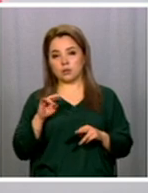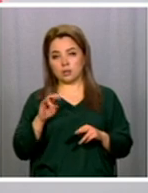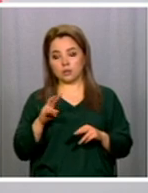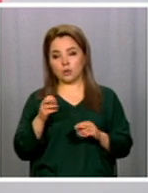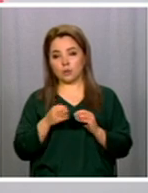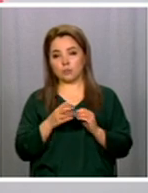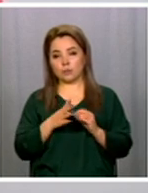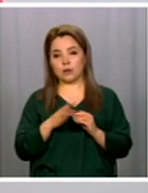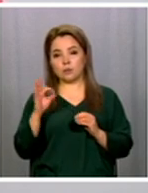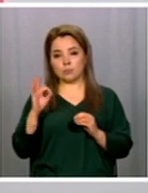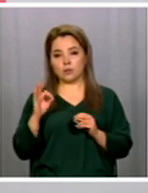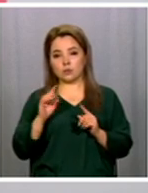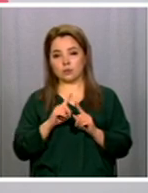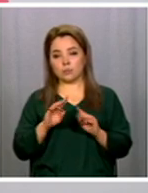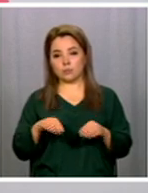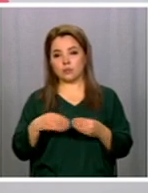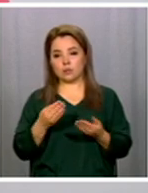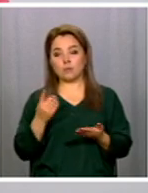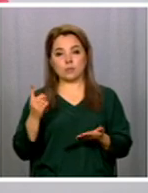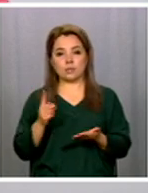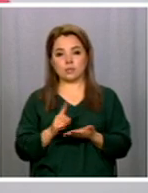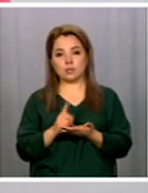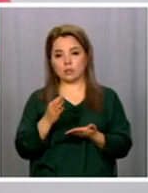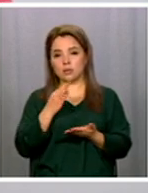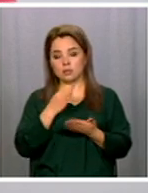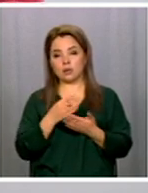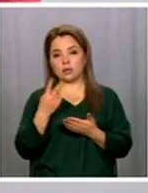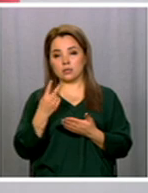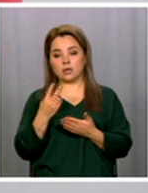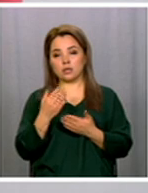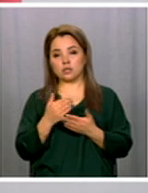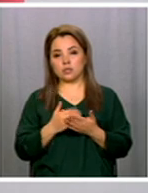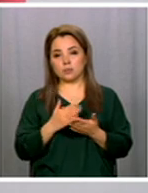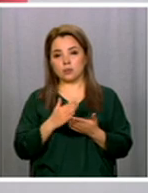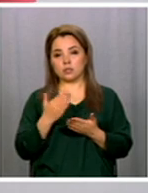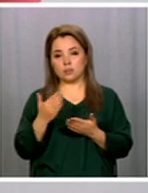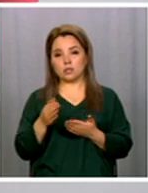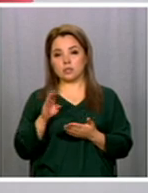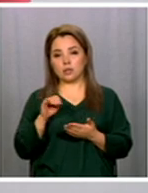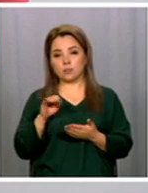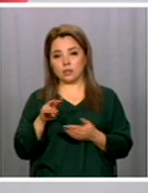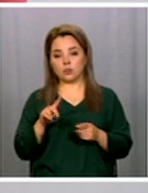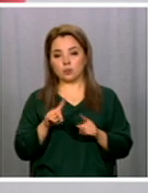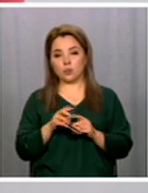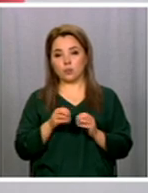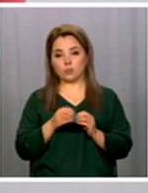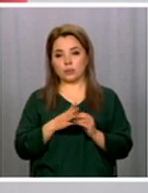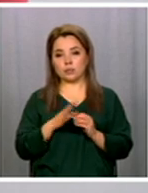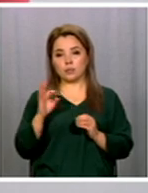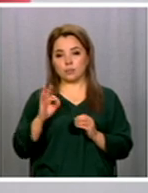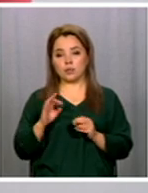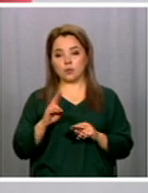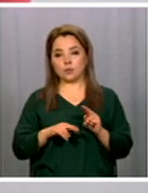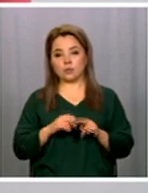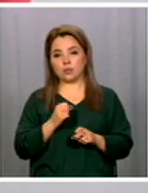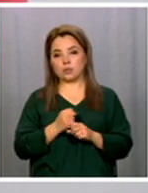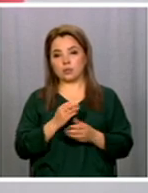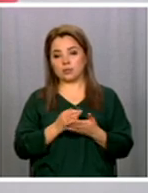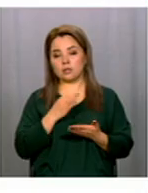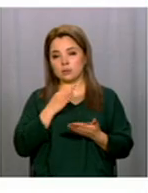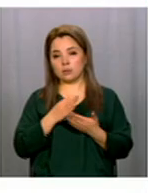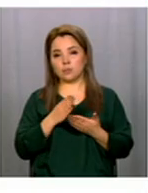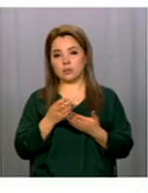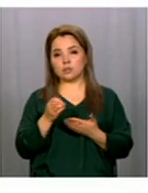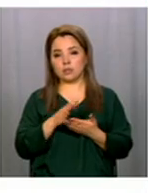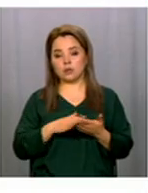15% деп берілсе, онда міндетті түрде екінші тізбегі, яғни тимин де 15% құрайды. Ал әрі қарай